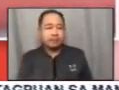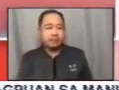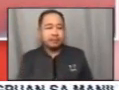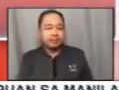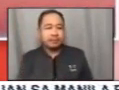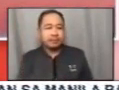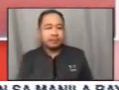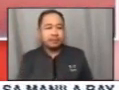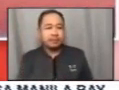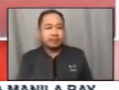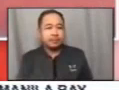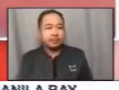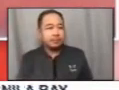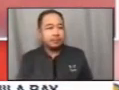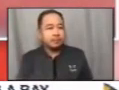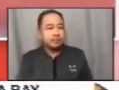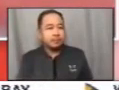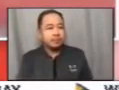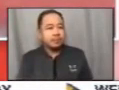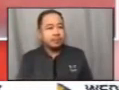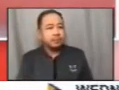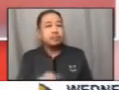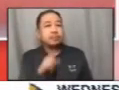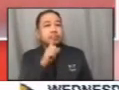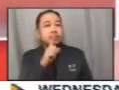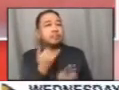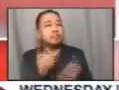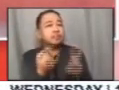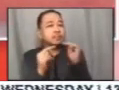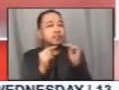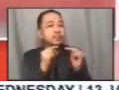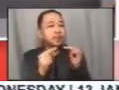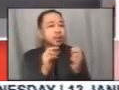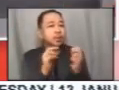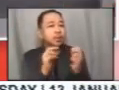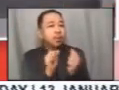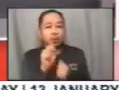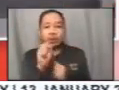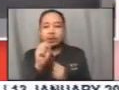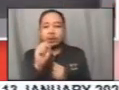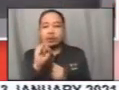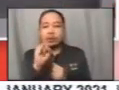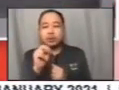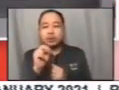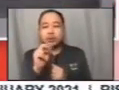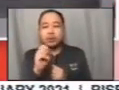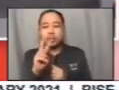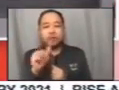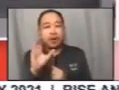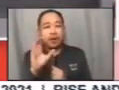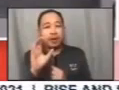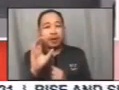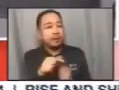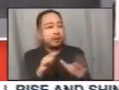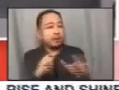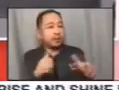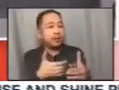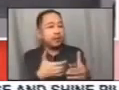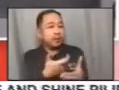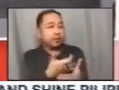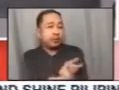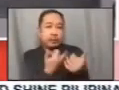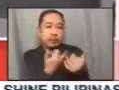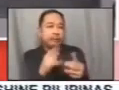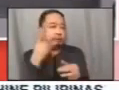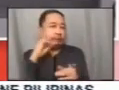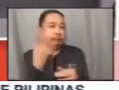sa COVAX facility. Opo. So tungkol naman sa mga adverse effects, yung mga side effects, lahat naman ng mga vaccines,